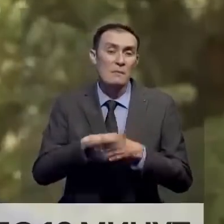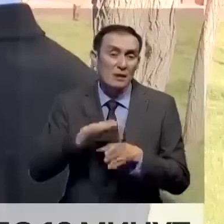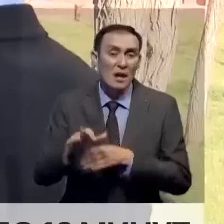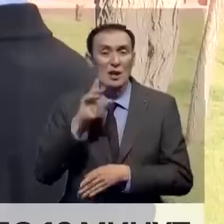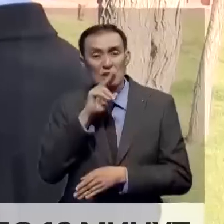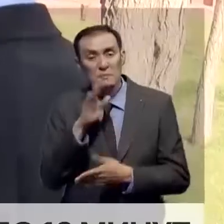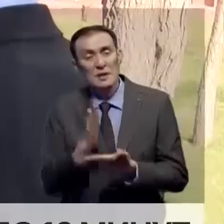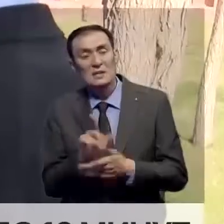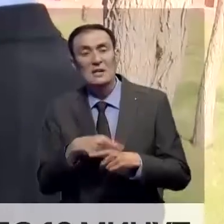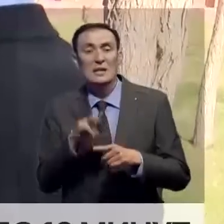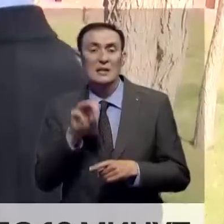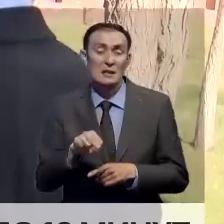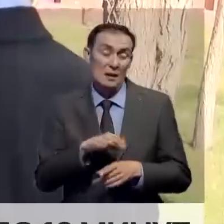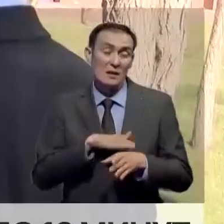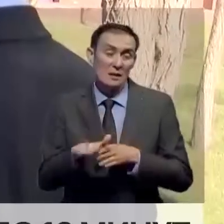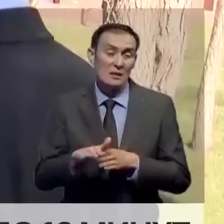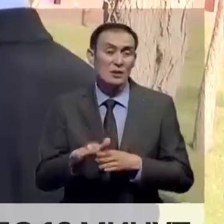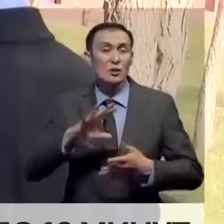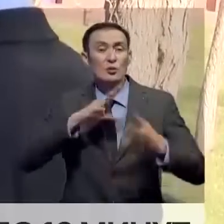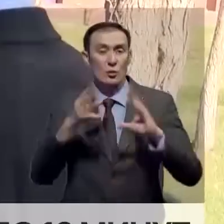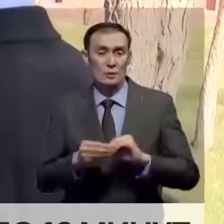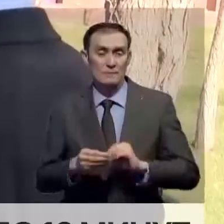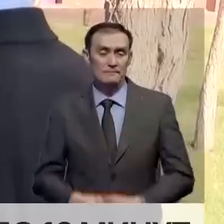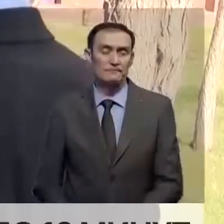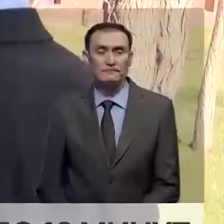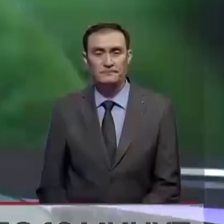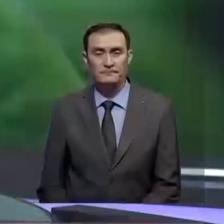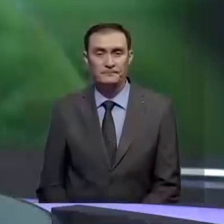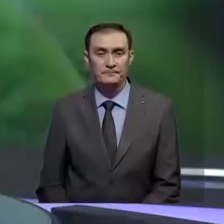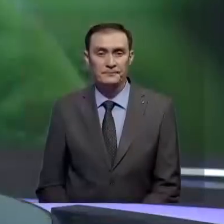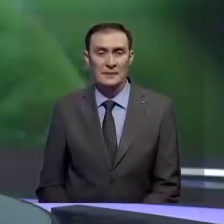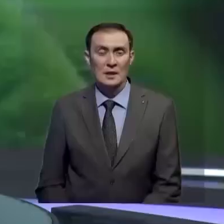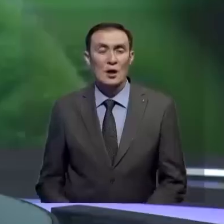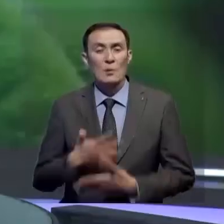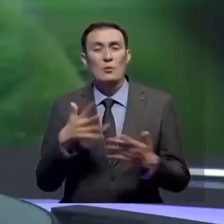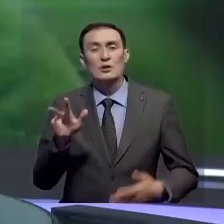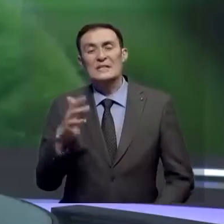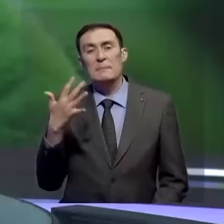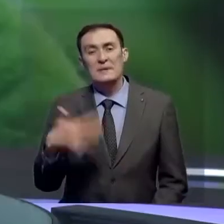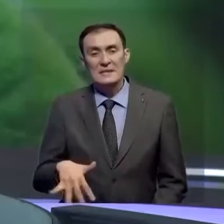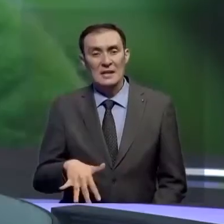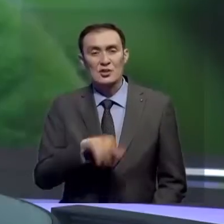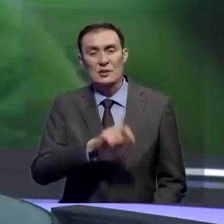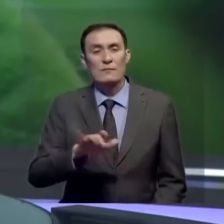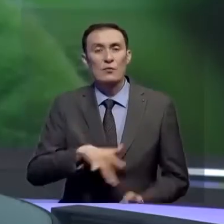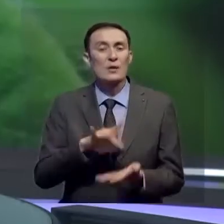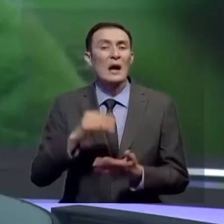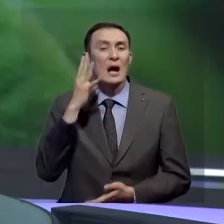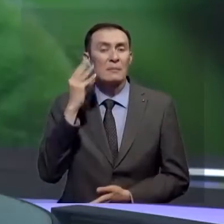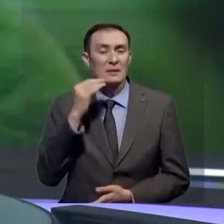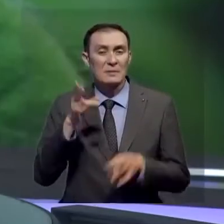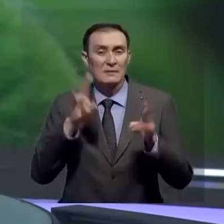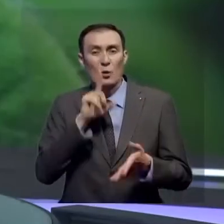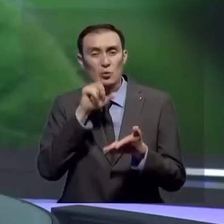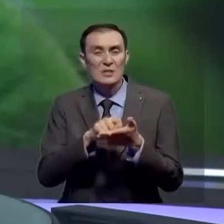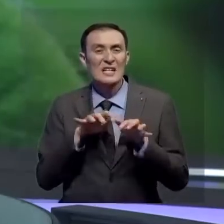ошибки, то есть делать выводы. Более 350 алматинцев пострадали от